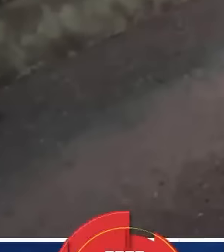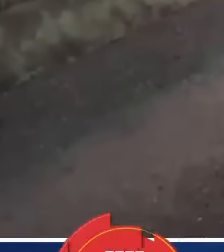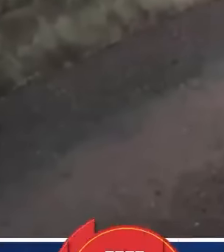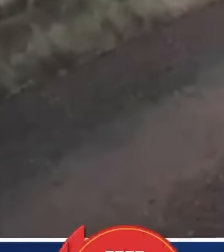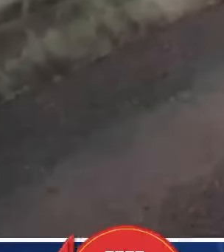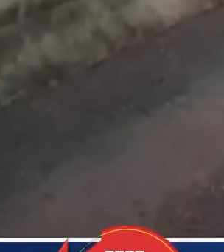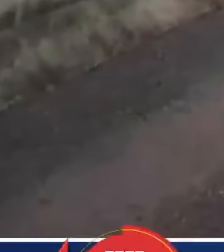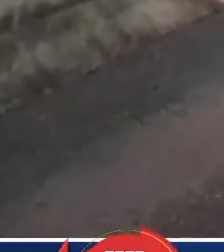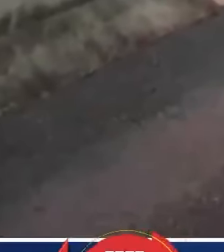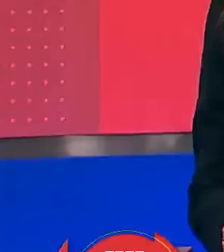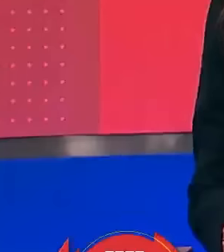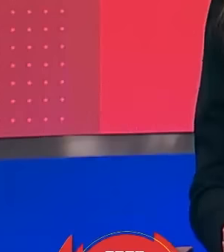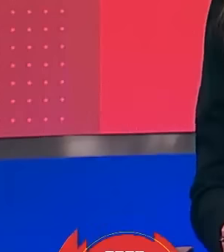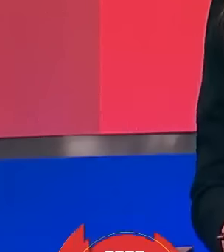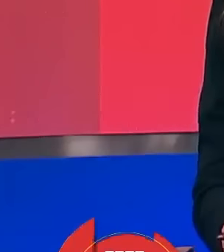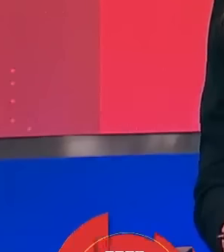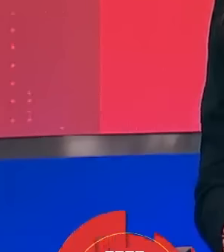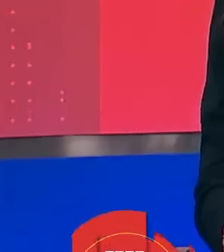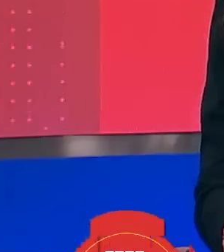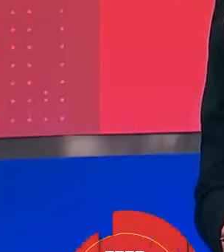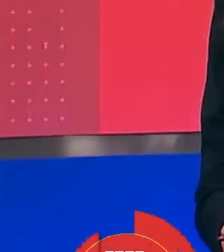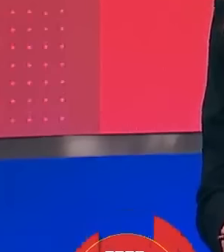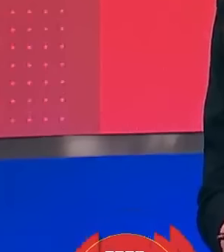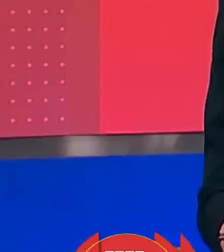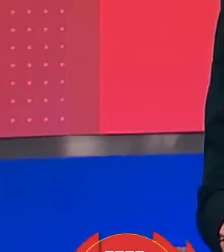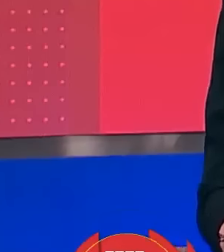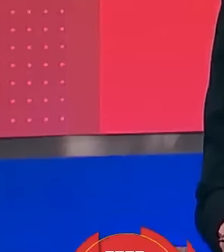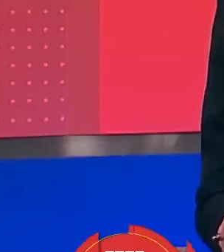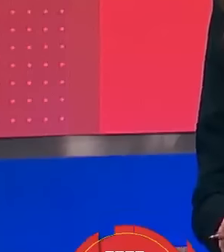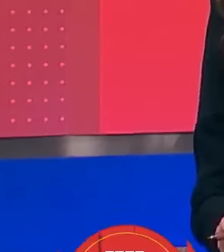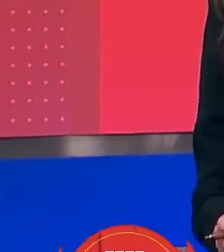ก็ได้รับอันตรายอะไรนะคะ เอามาถ่ายโฆษณาถ่ายอะไรนะใช้ลูกเสือด้วย